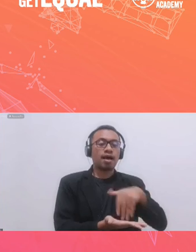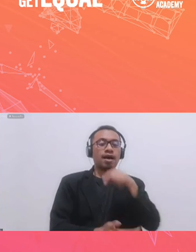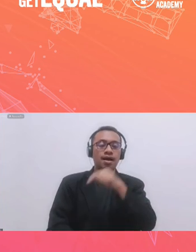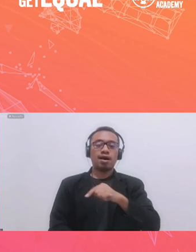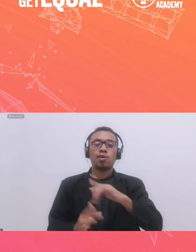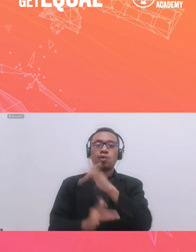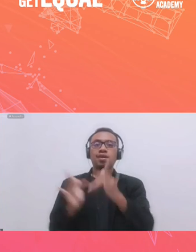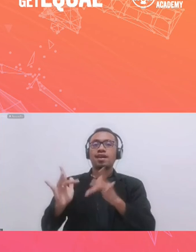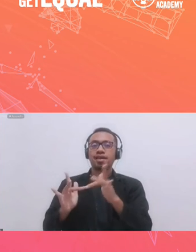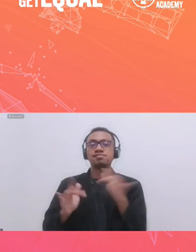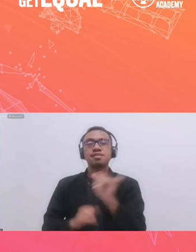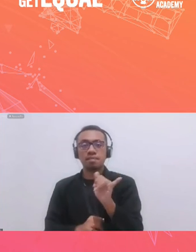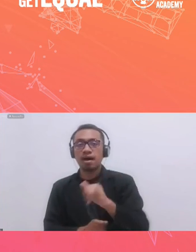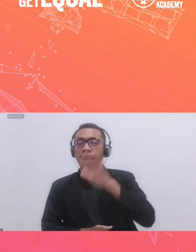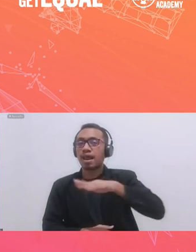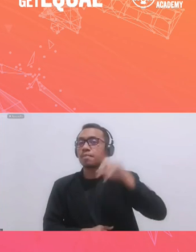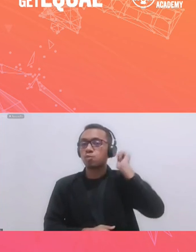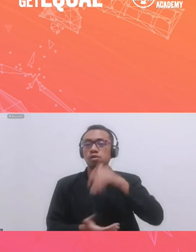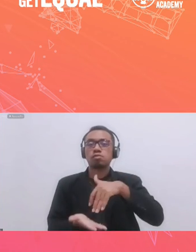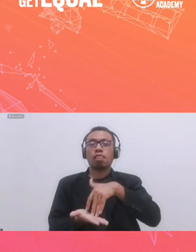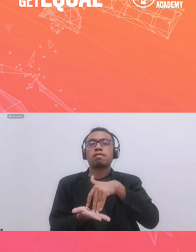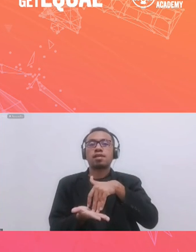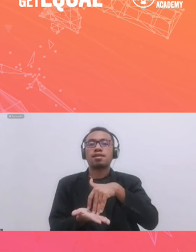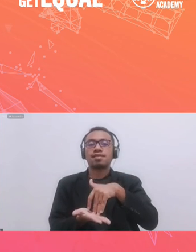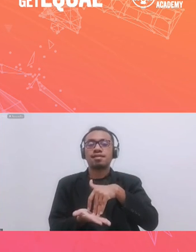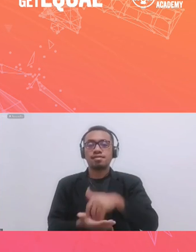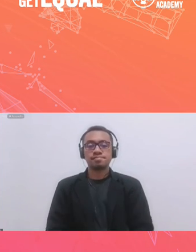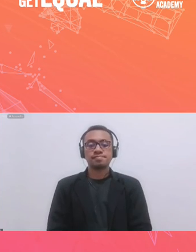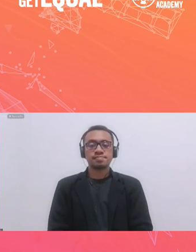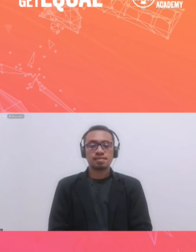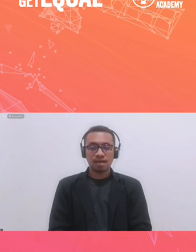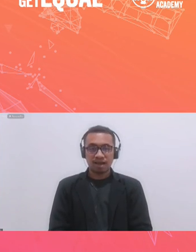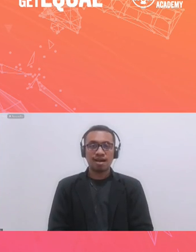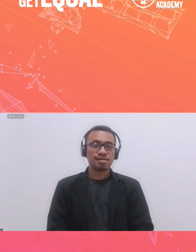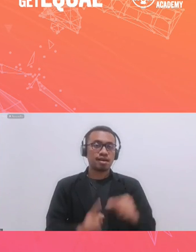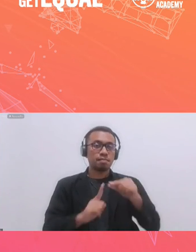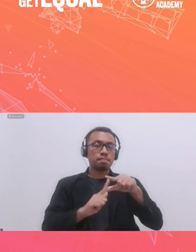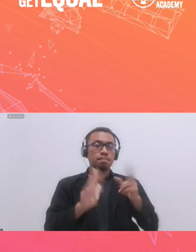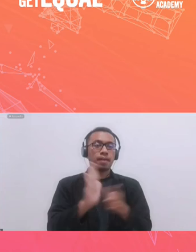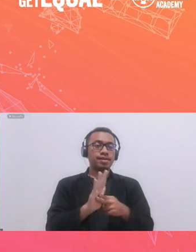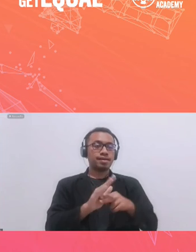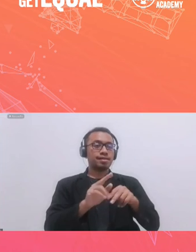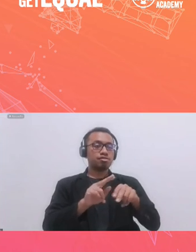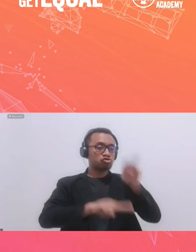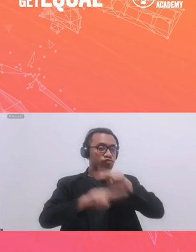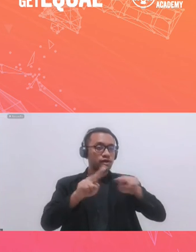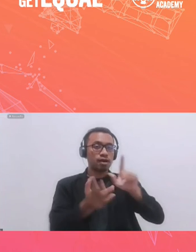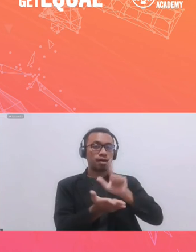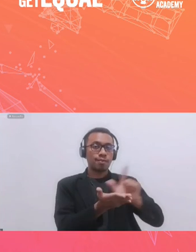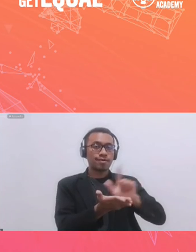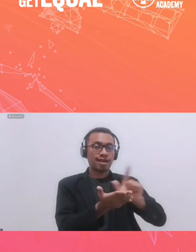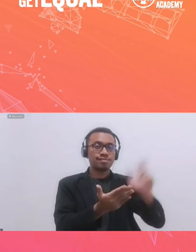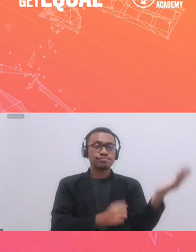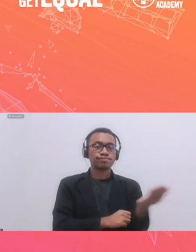perempuan khususnya, itu juga sangat tinggi. Di mana ternyata waktu di surveinya teman-teman Plan, di laporan teman-teman Plan menunjukkan bahwa kayak, oh